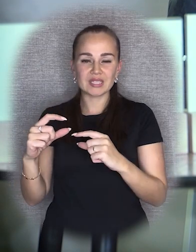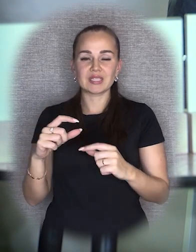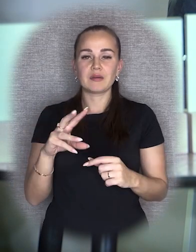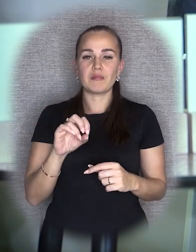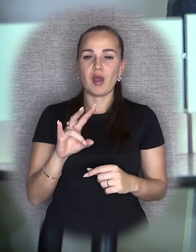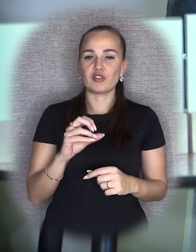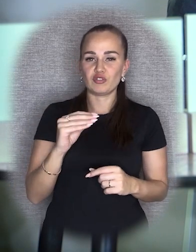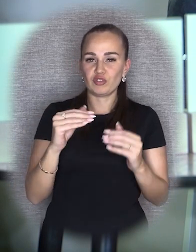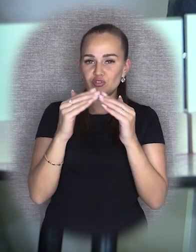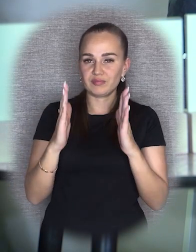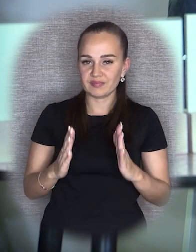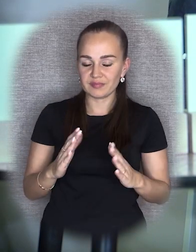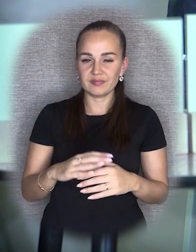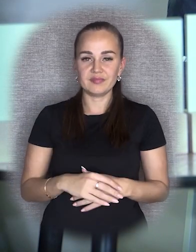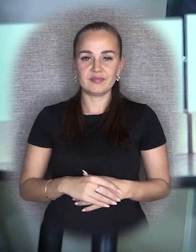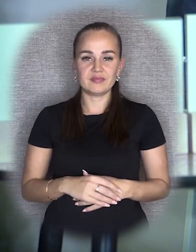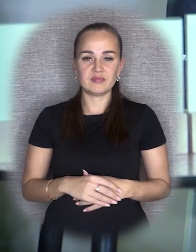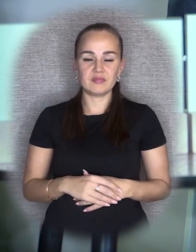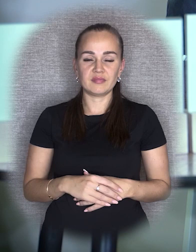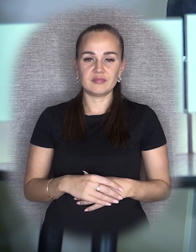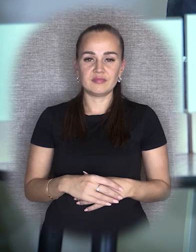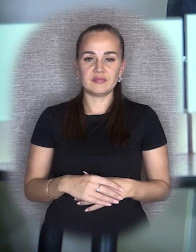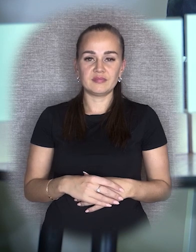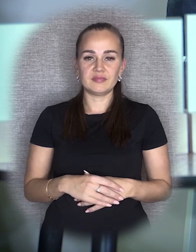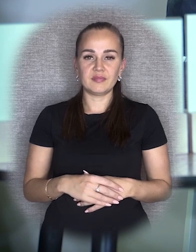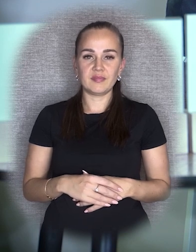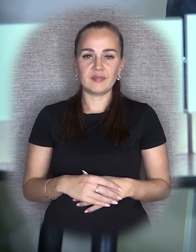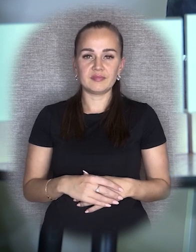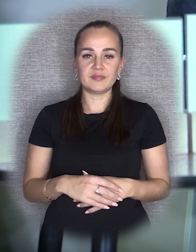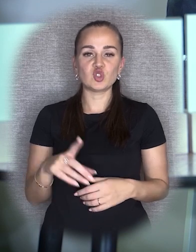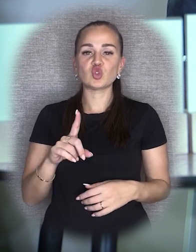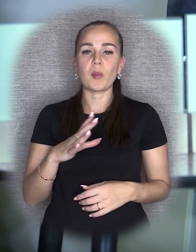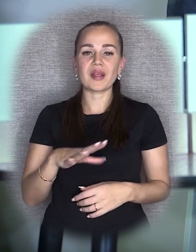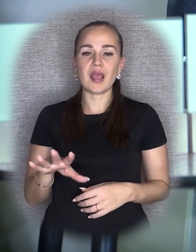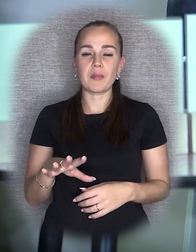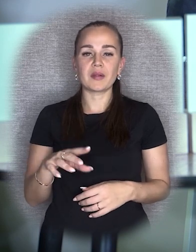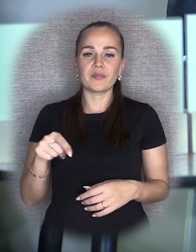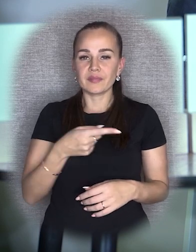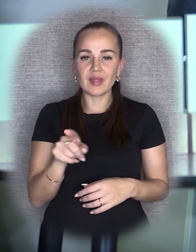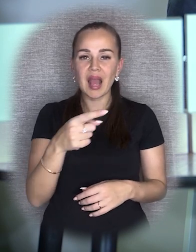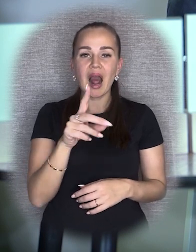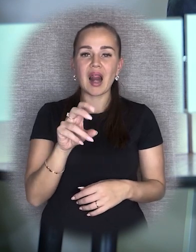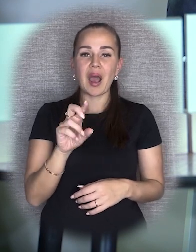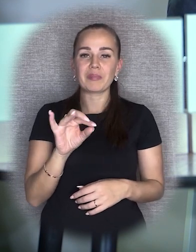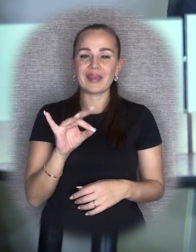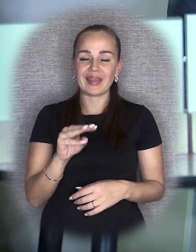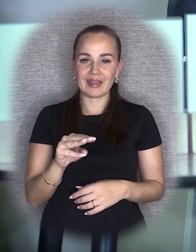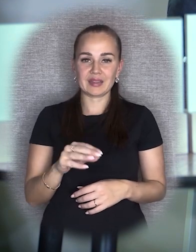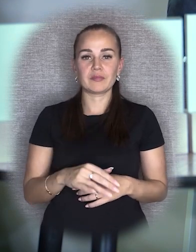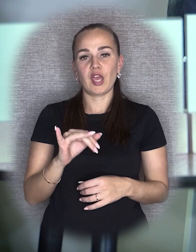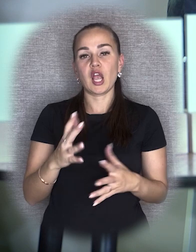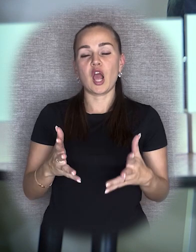раскрыть его, то есть чтобы не было, манеж не был каким-то таким лабиринтом из отдельных комнат. И безусловно,